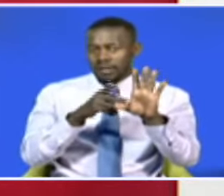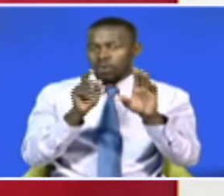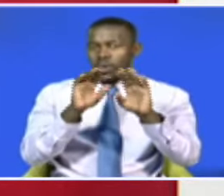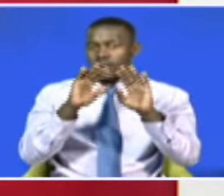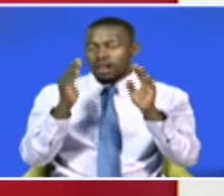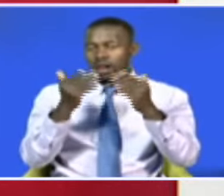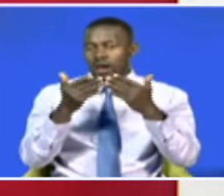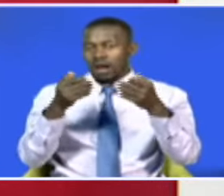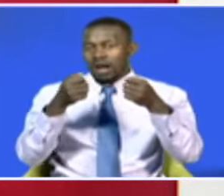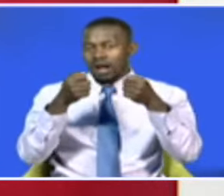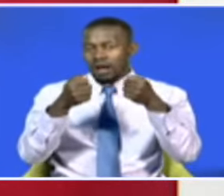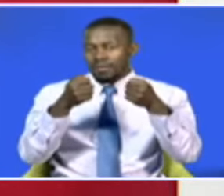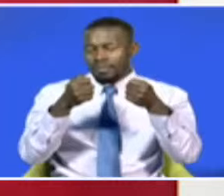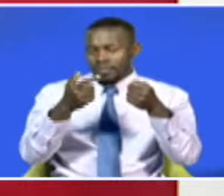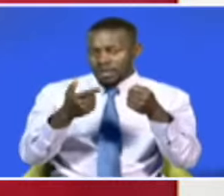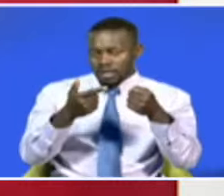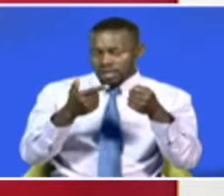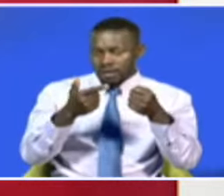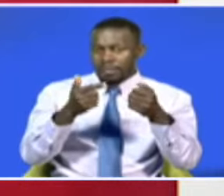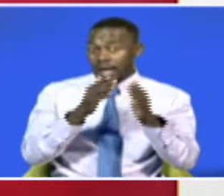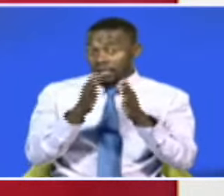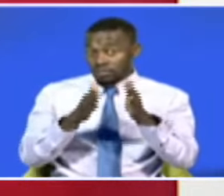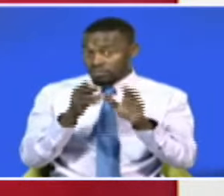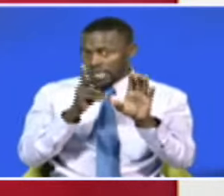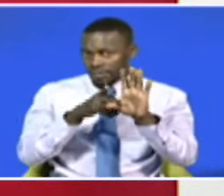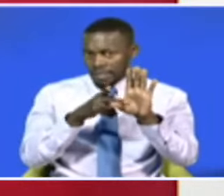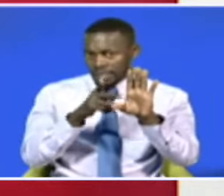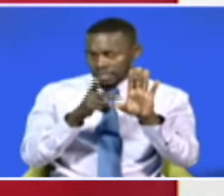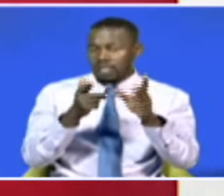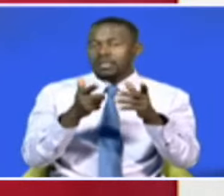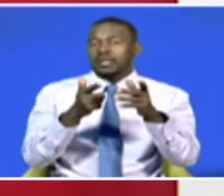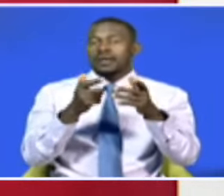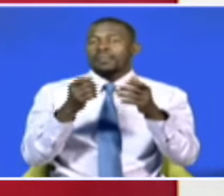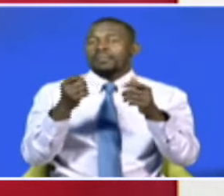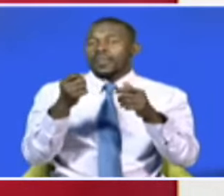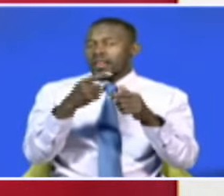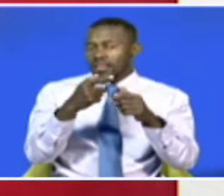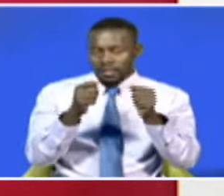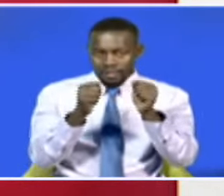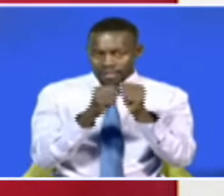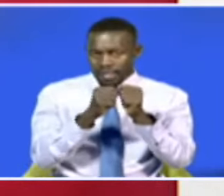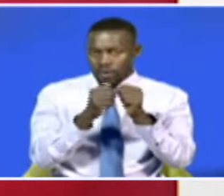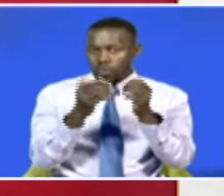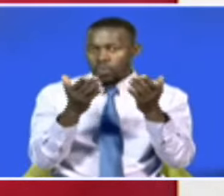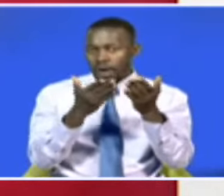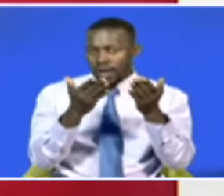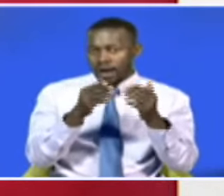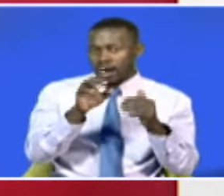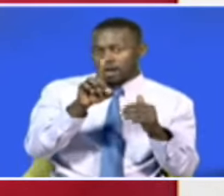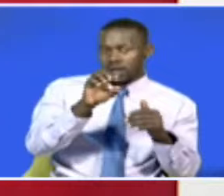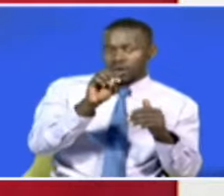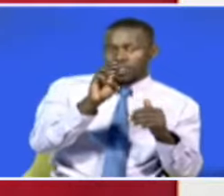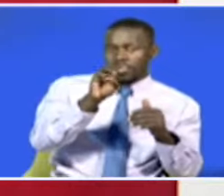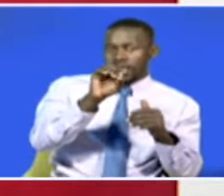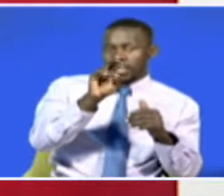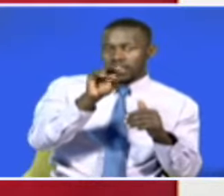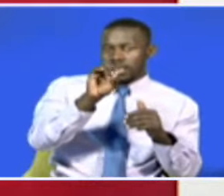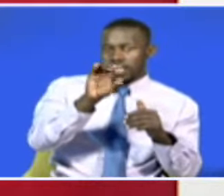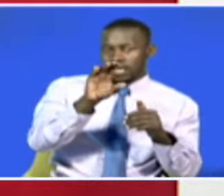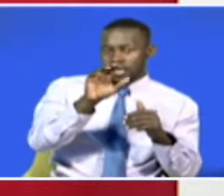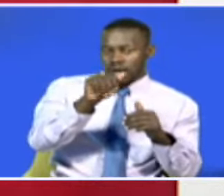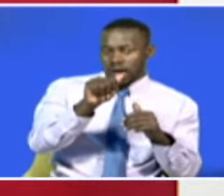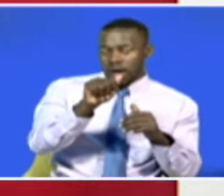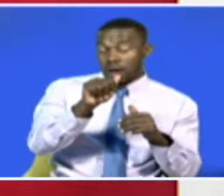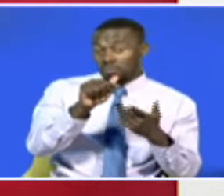katika mwezi wa Oktoba 16 hadi Novemba 3 mwaka huu katika Jamhuri ya Dominica. Starlets ambao